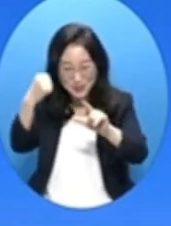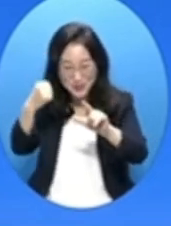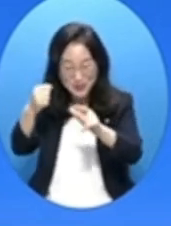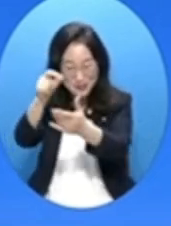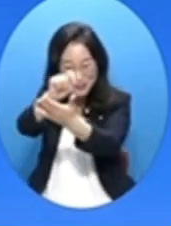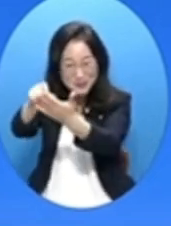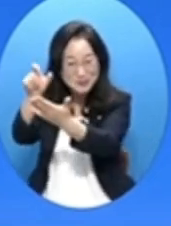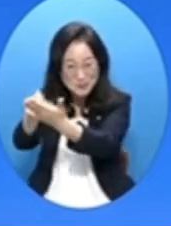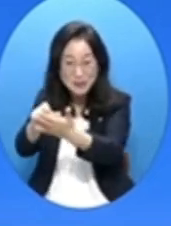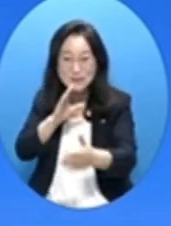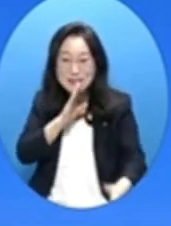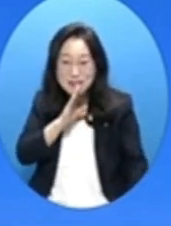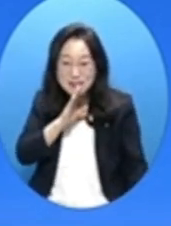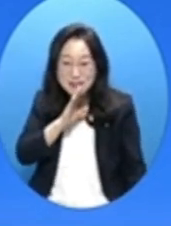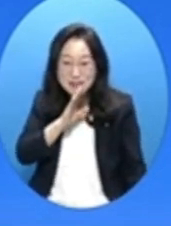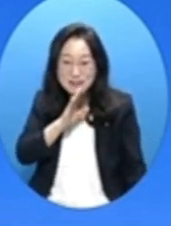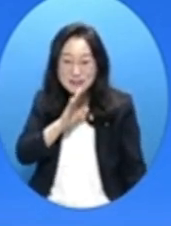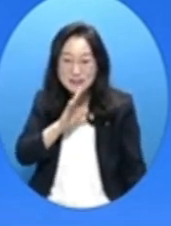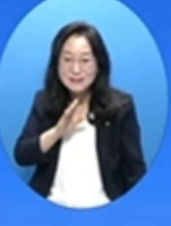적어놓으신지 몰라도